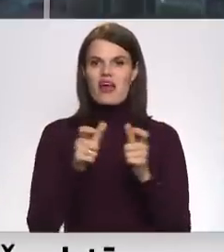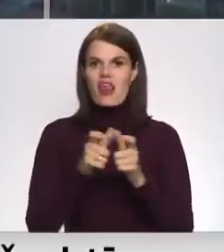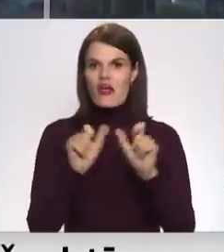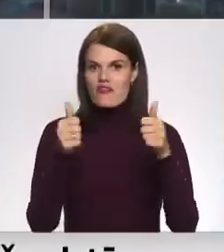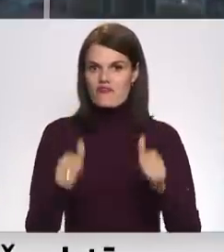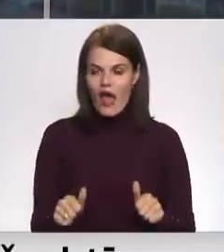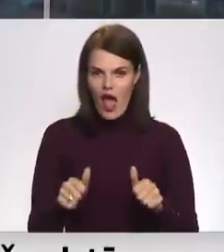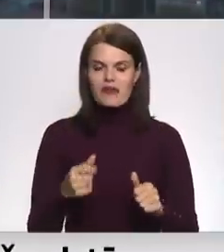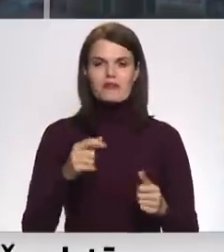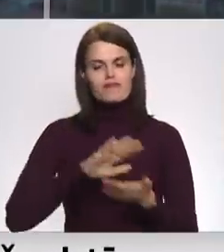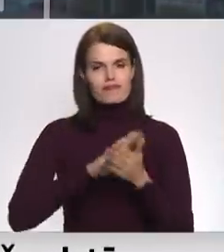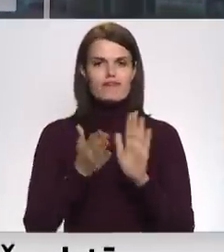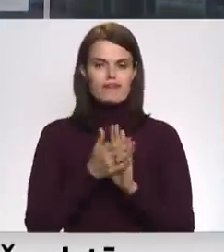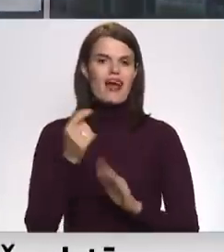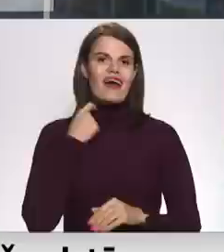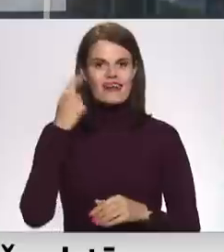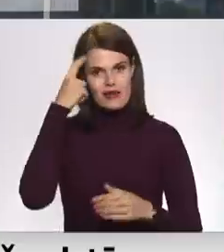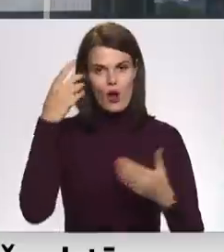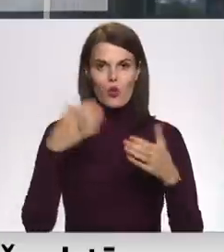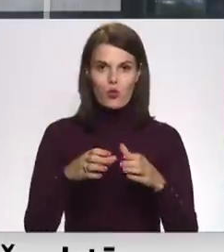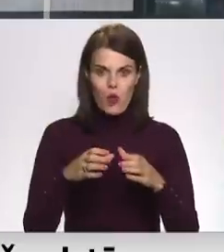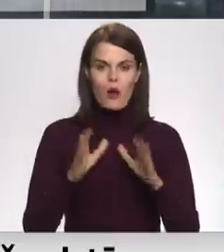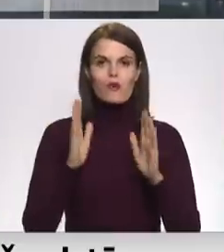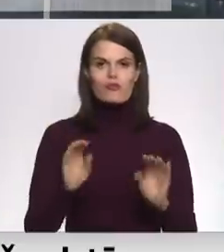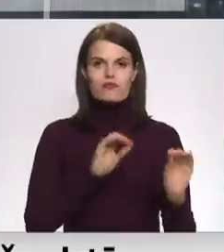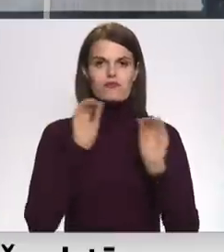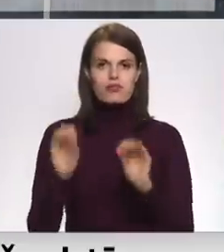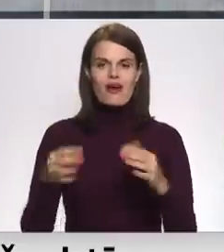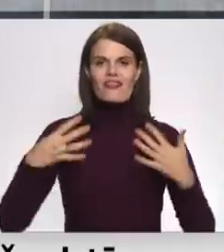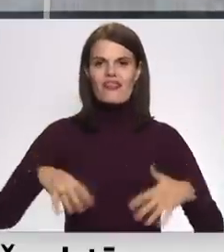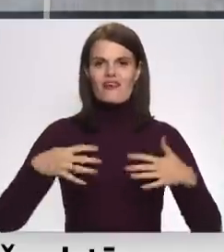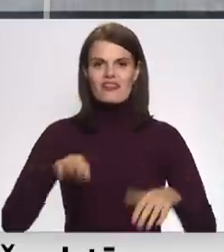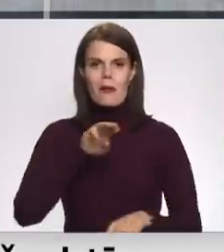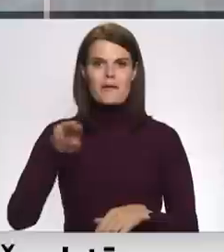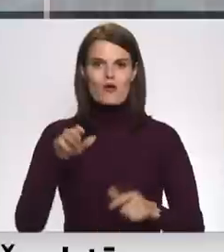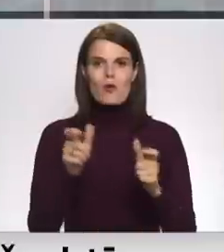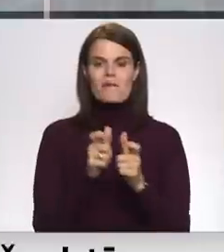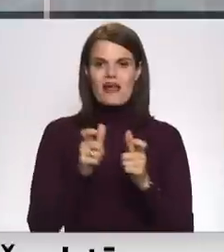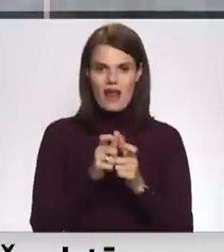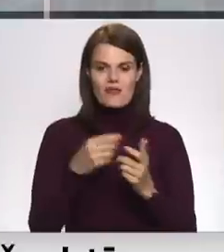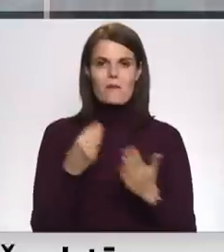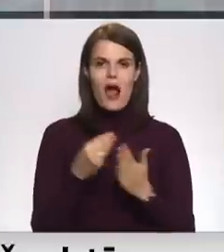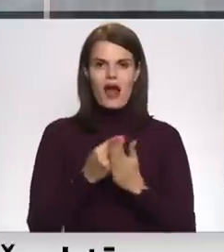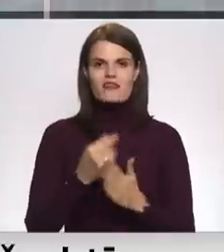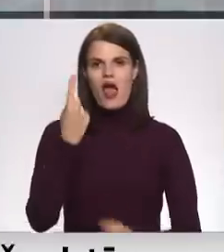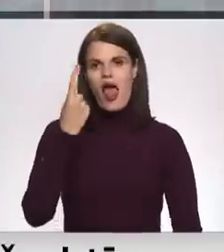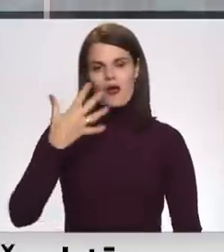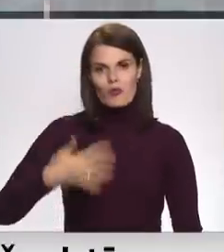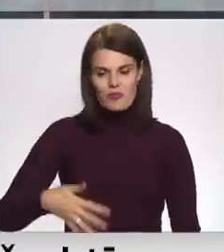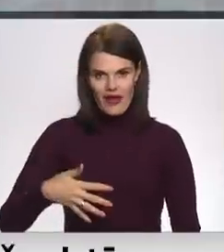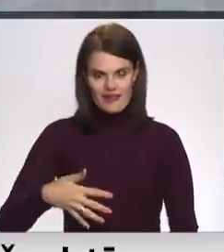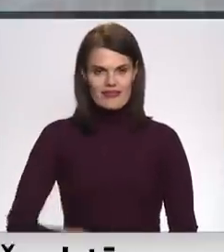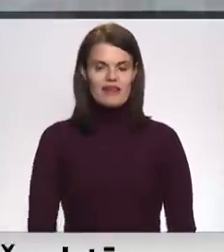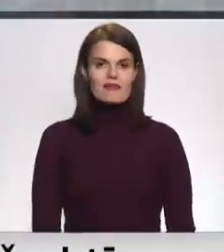to šodien konceptuāli vienojās Rīgas dome. Tiks ieviestas 90 minūšu biļetes, kuras maksās eiro un